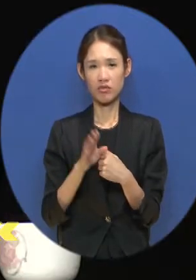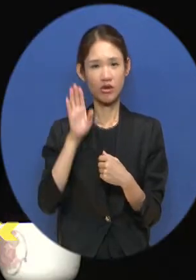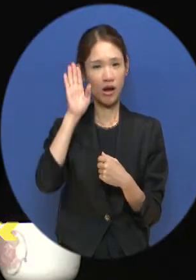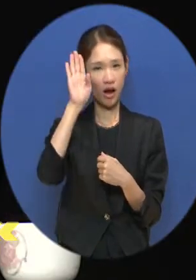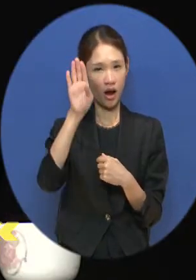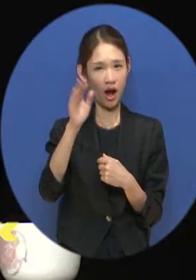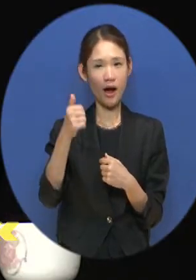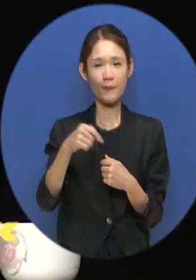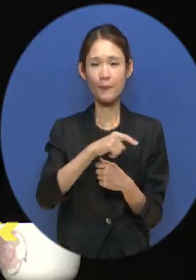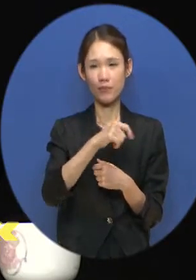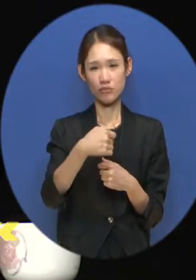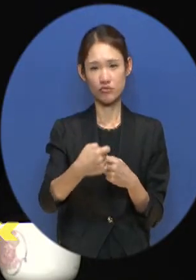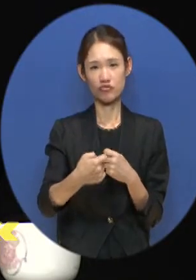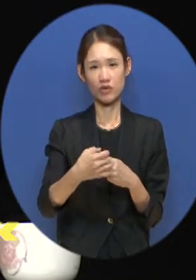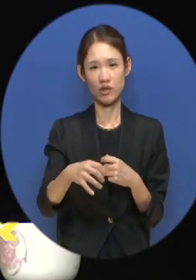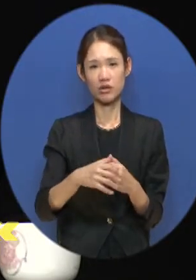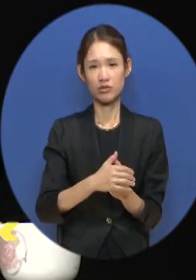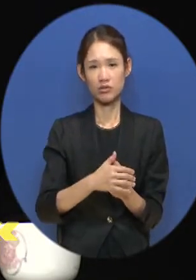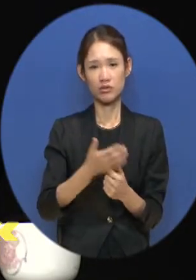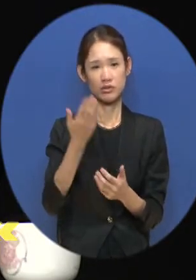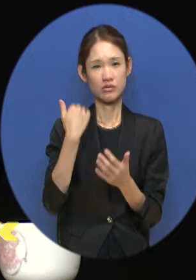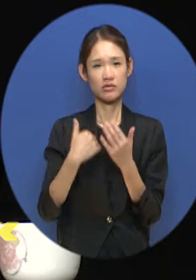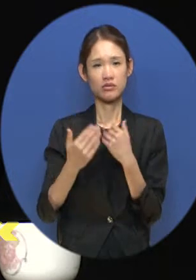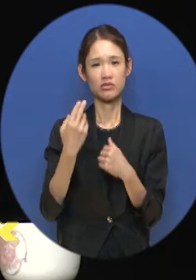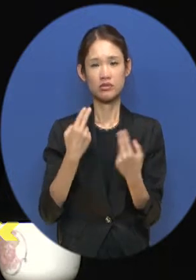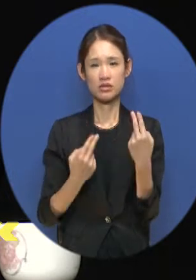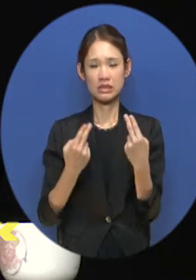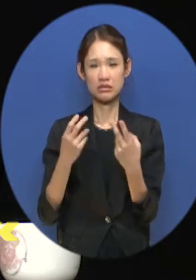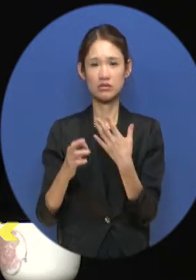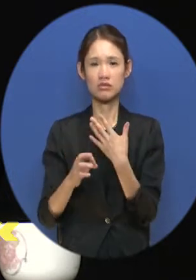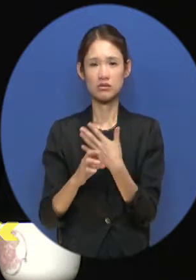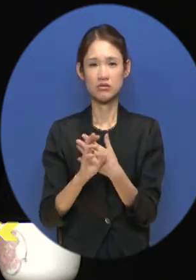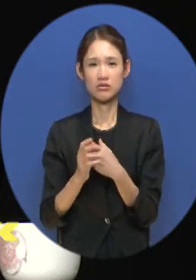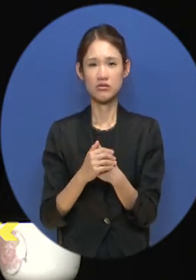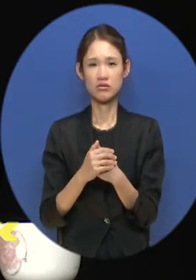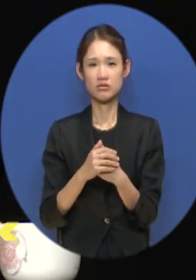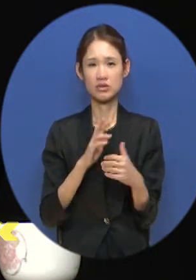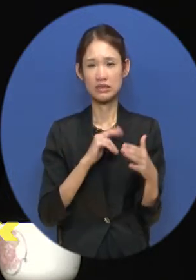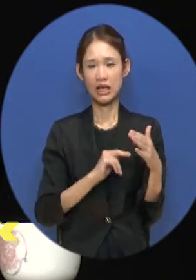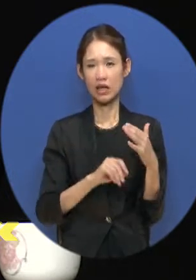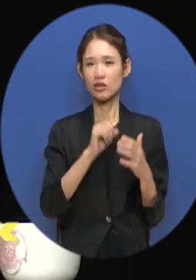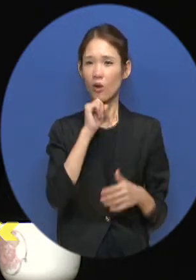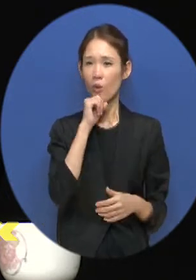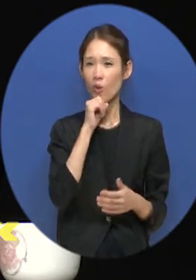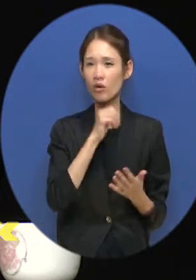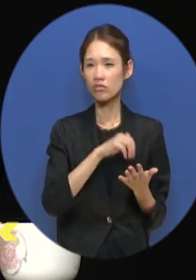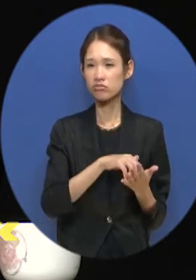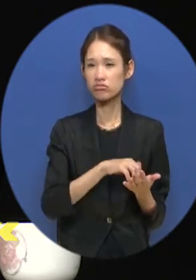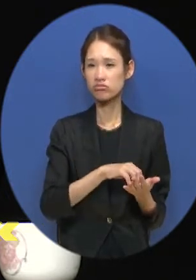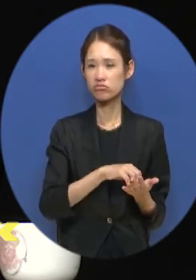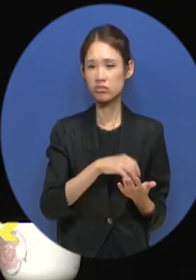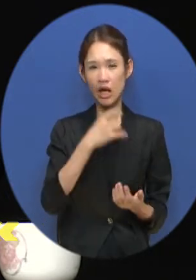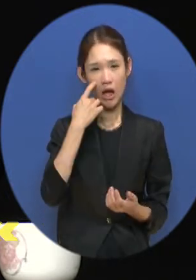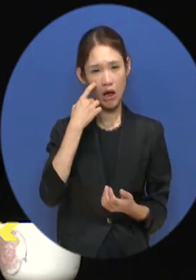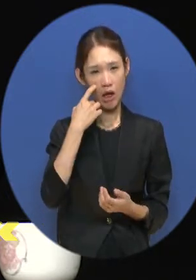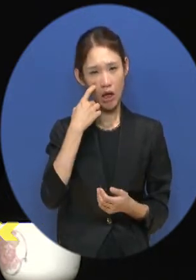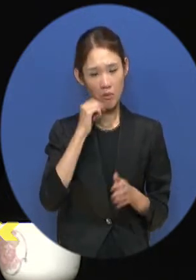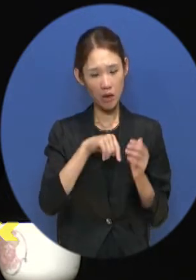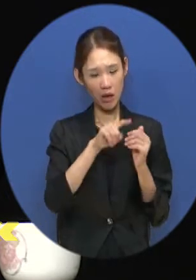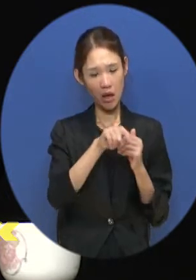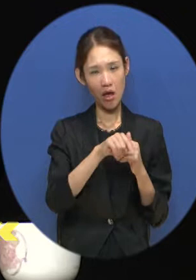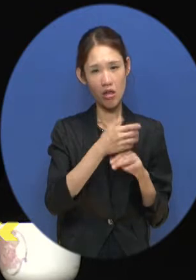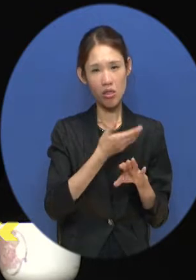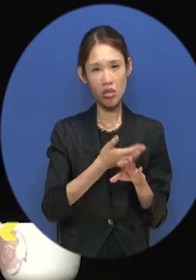우리가 일반적으로 이제 지하철 오염도를 이제 저도 예전에 이렇게 측정해 보면은 바깥에 외기가